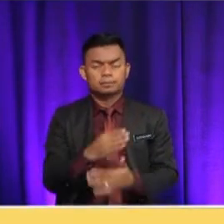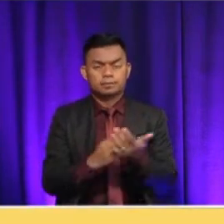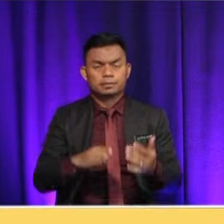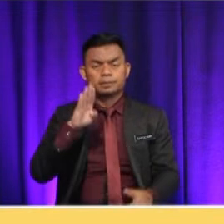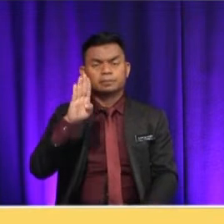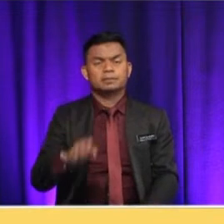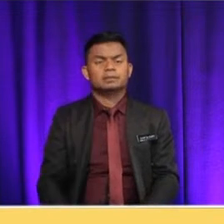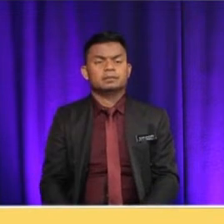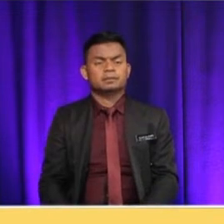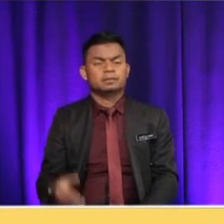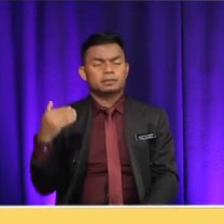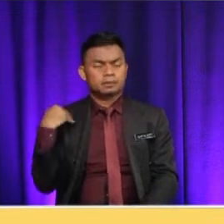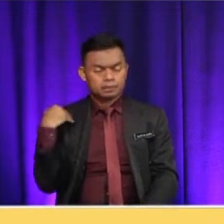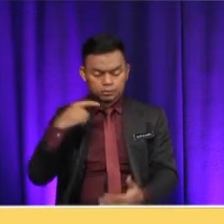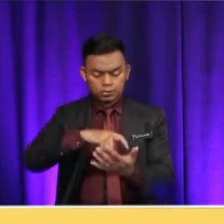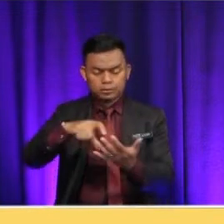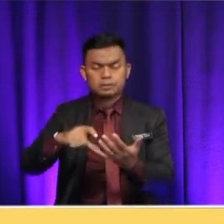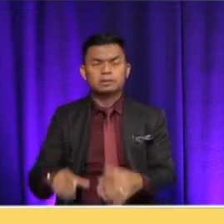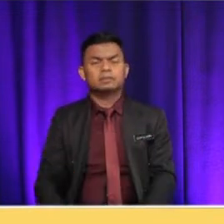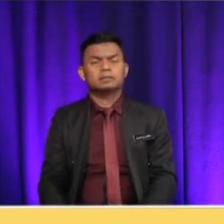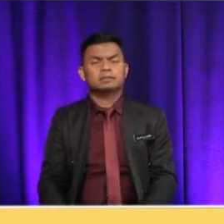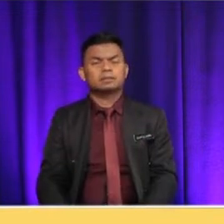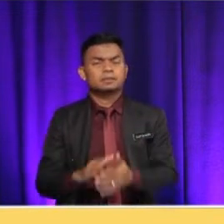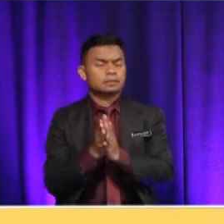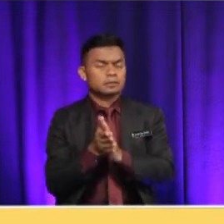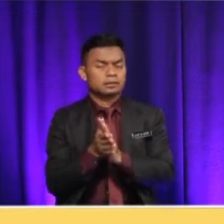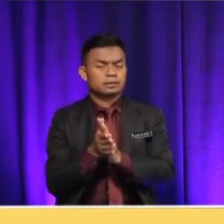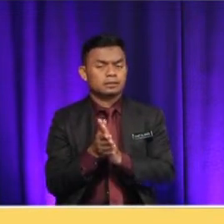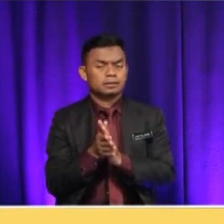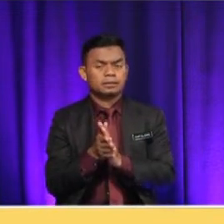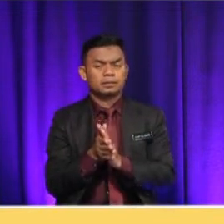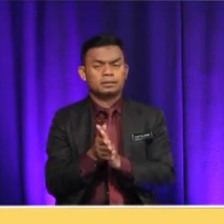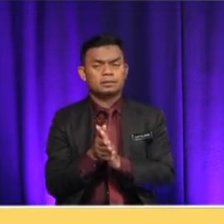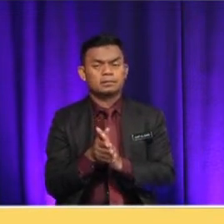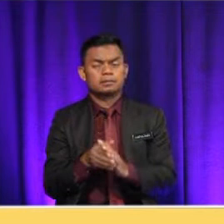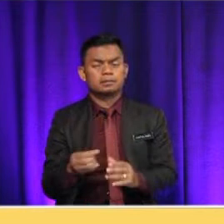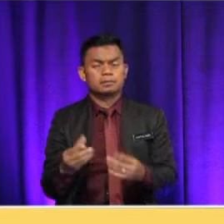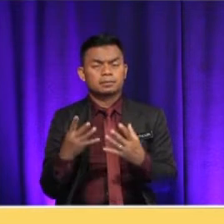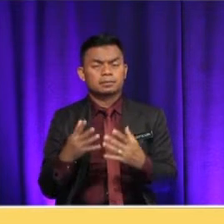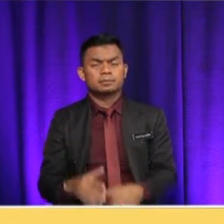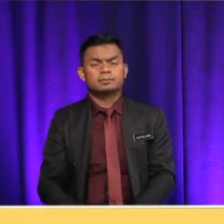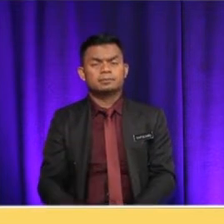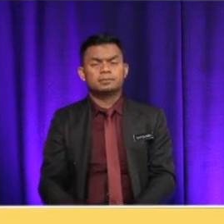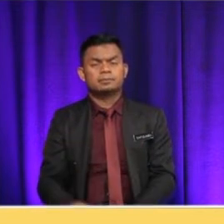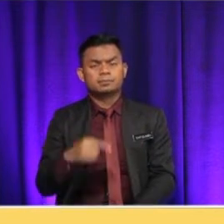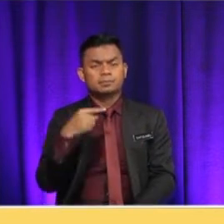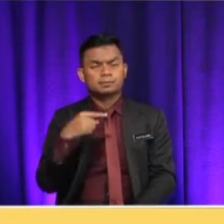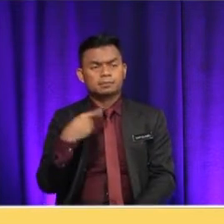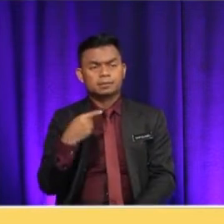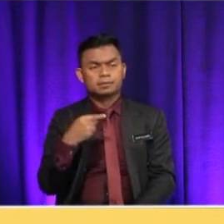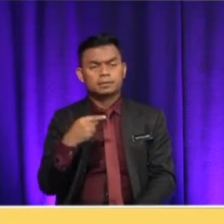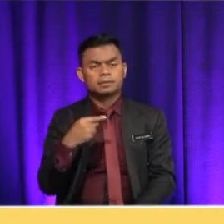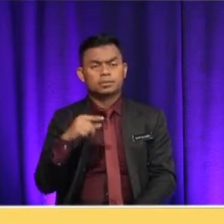satu lukisan. Kemudian dia kena tafsir. Kat sini dia tanya bilangan kunci pipe. Jadi dia kena